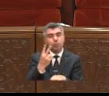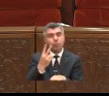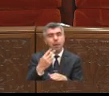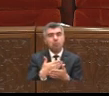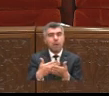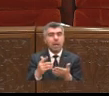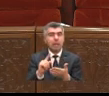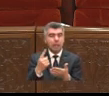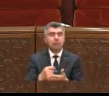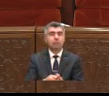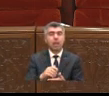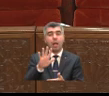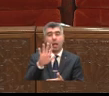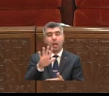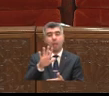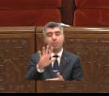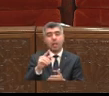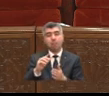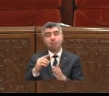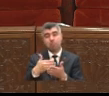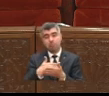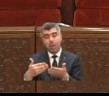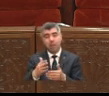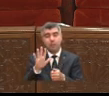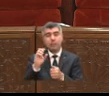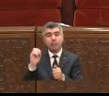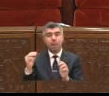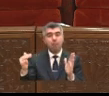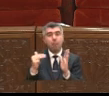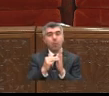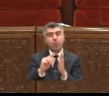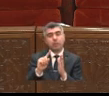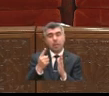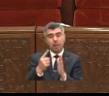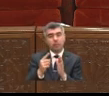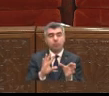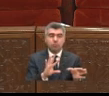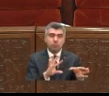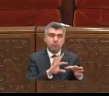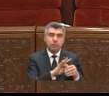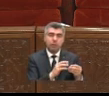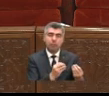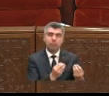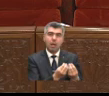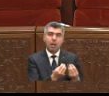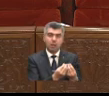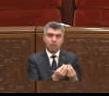و 5 مليار و 600 مليون درهم بالنسبة للشراكة مع كذلك